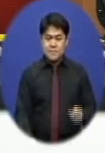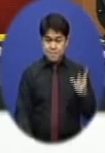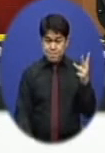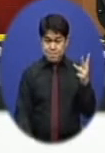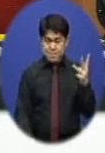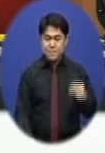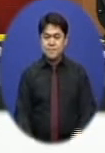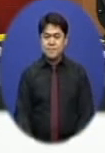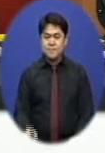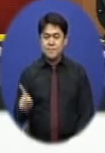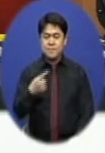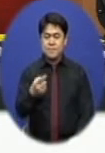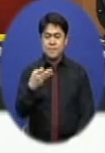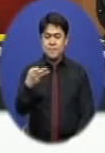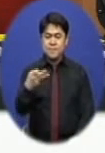134표. 3번.